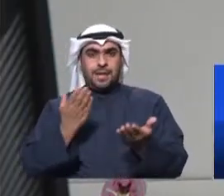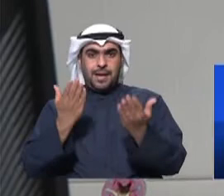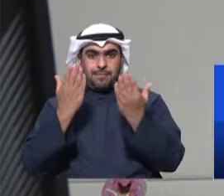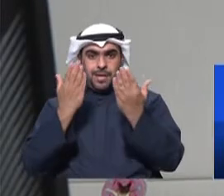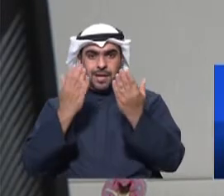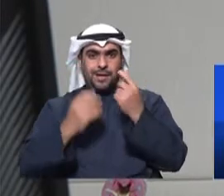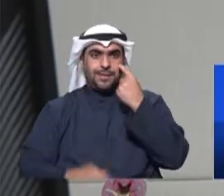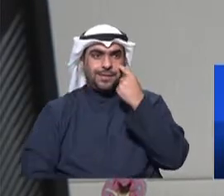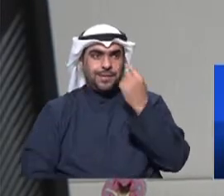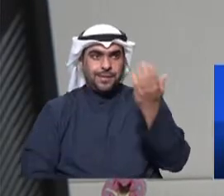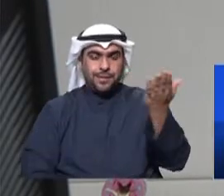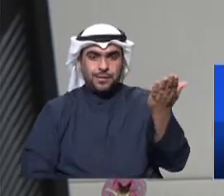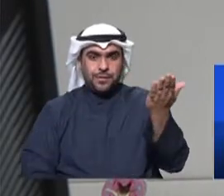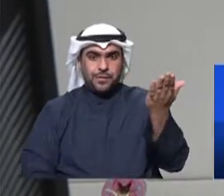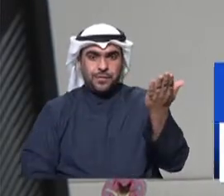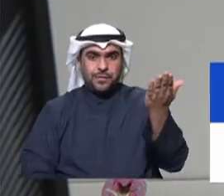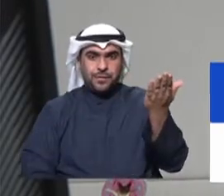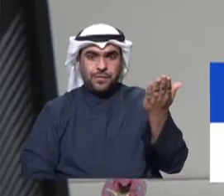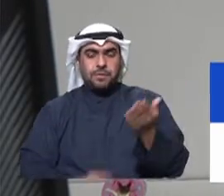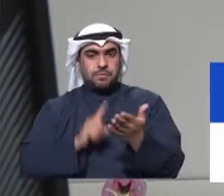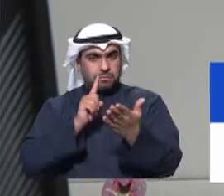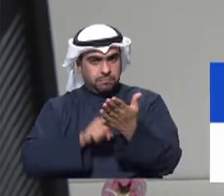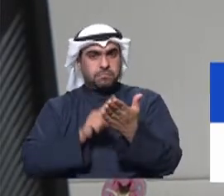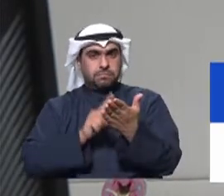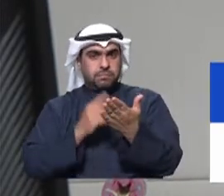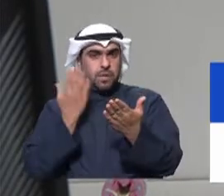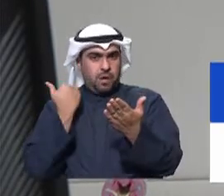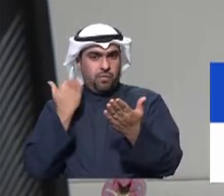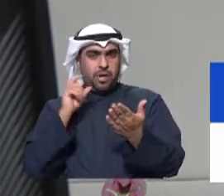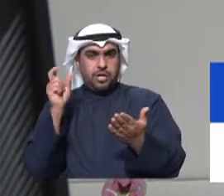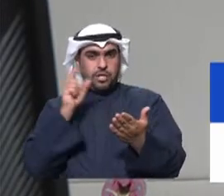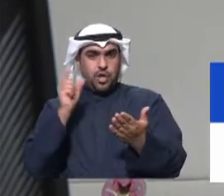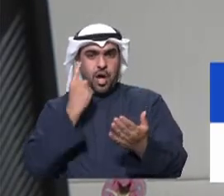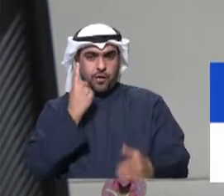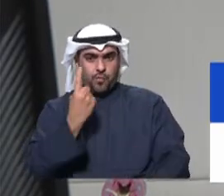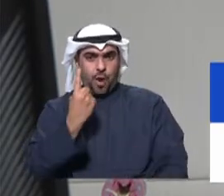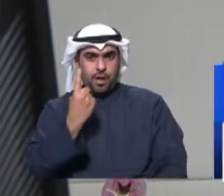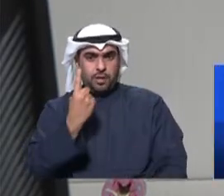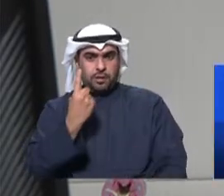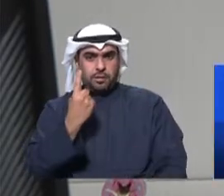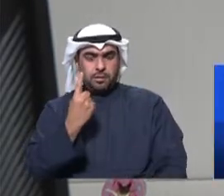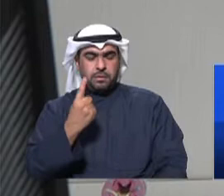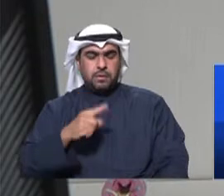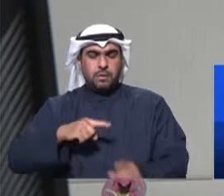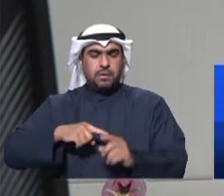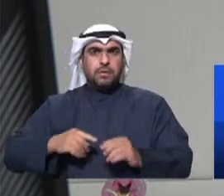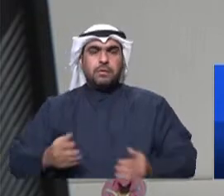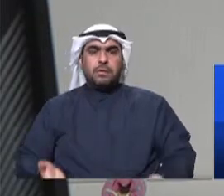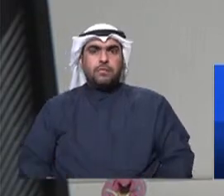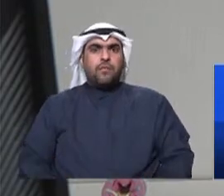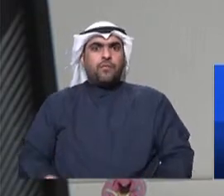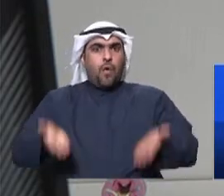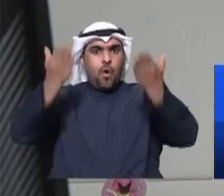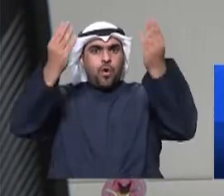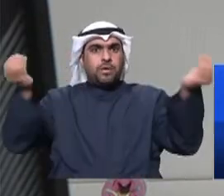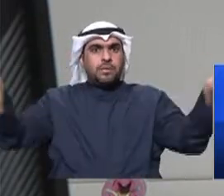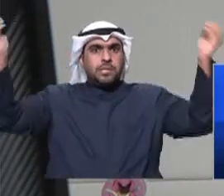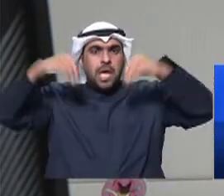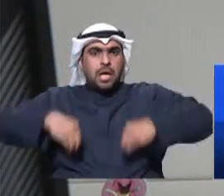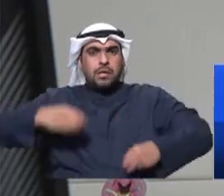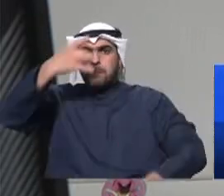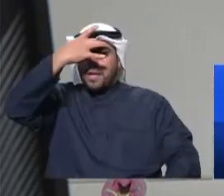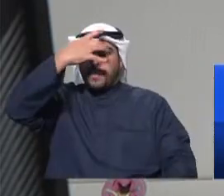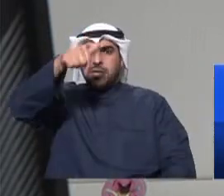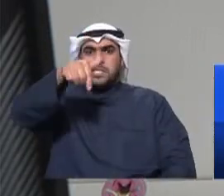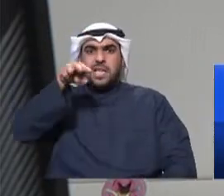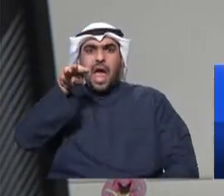وصلنا الذروة تقريبا من أسبوع أو من 10 أيام وبدينا النزول من الذروة، وإن شاء